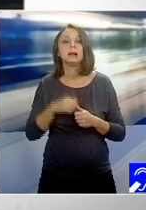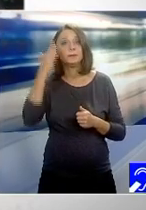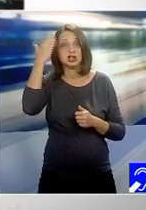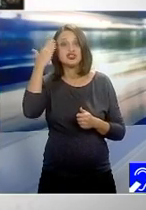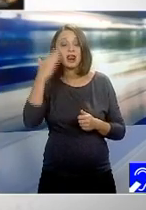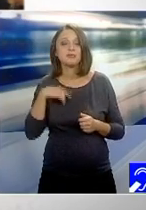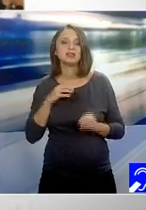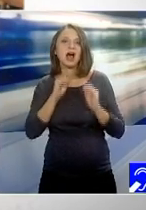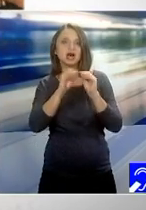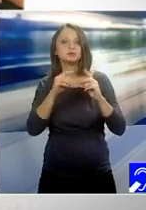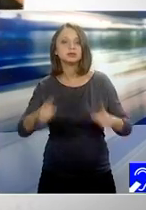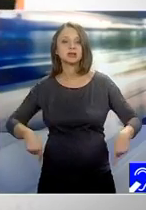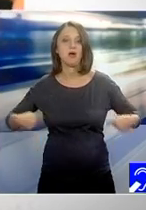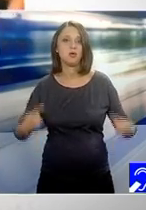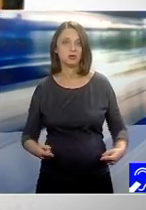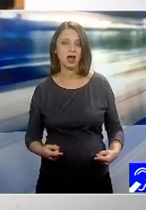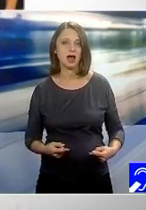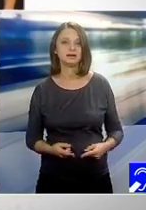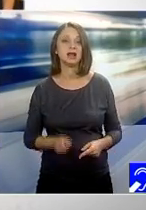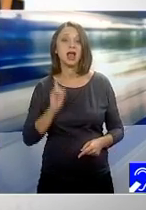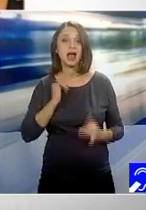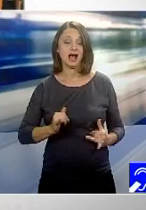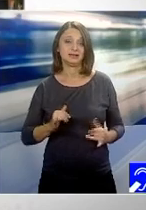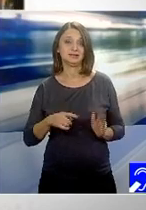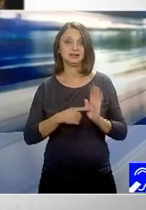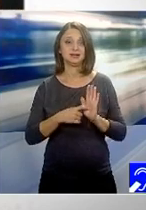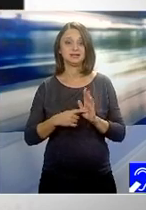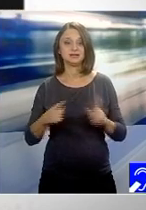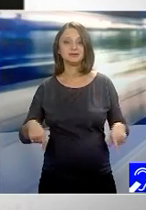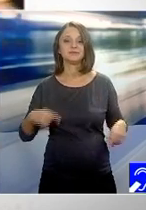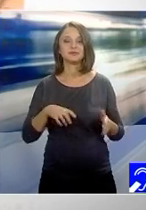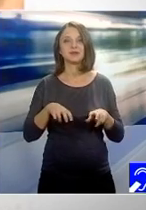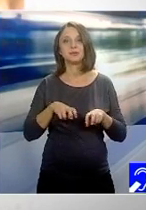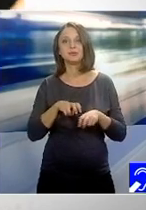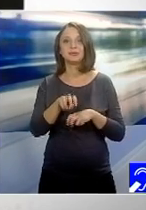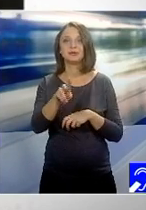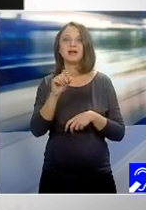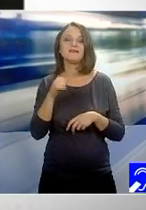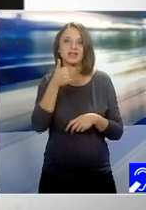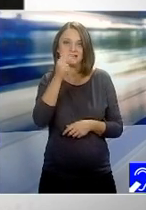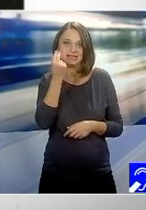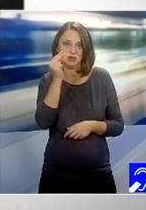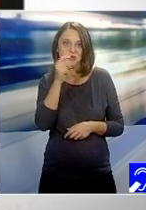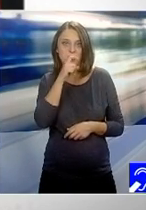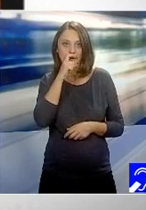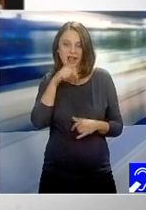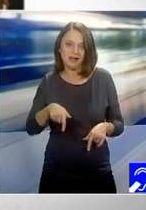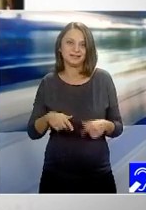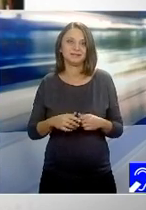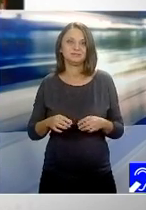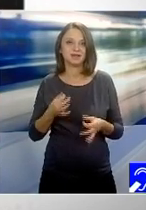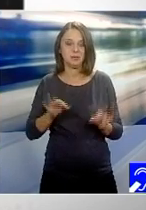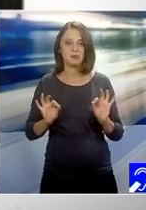care astăzi va defila și va reprezenta și sexul masculin. Și cred eu că